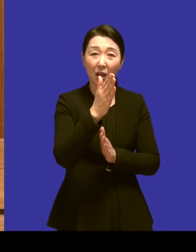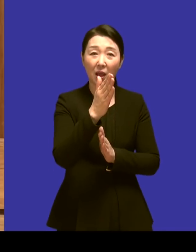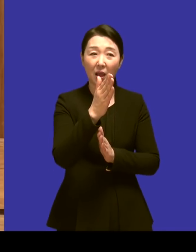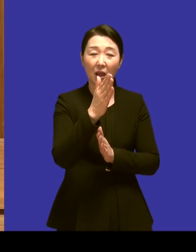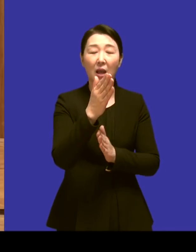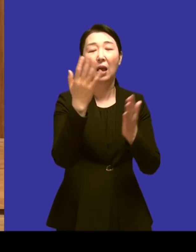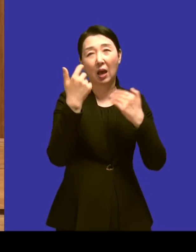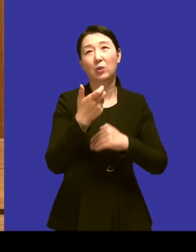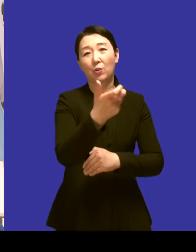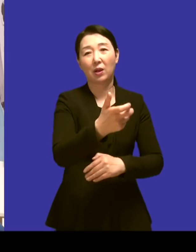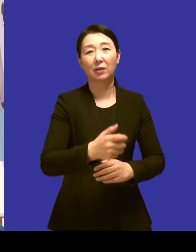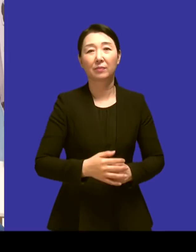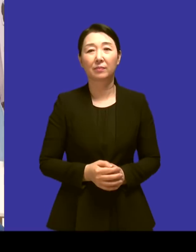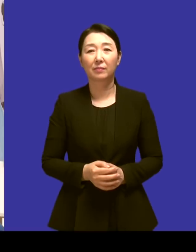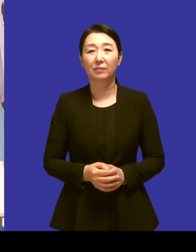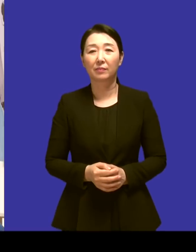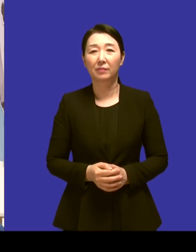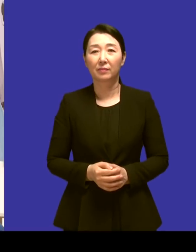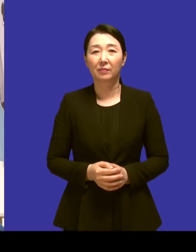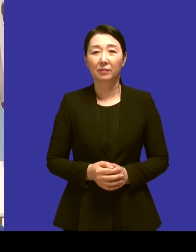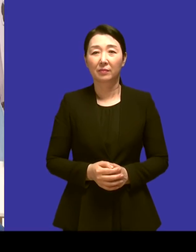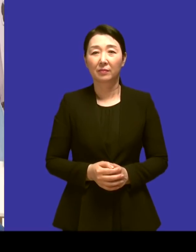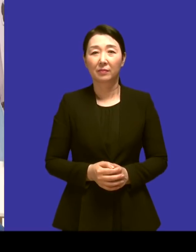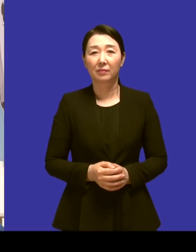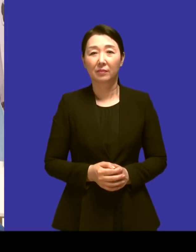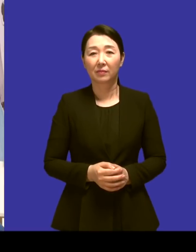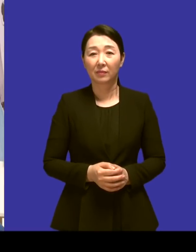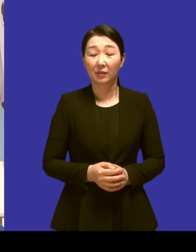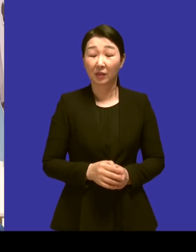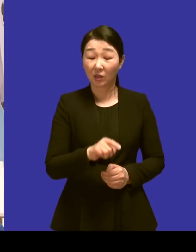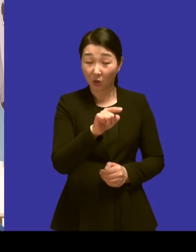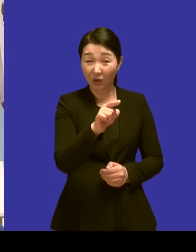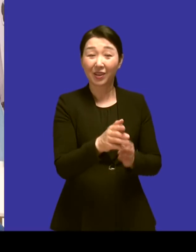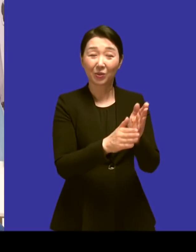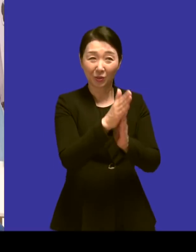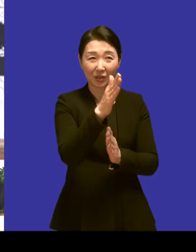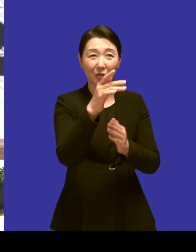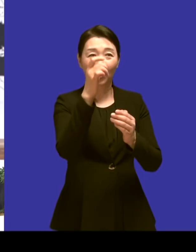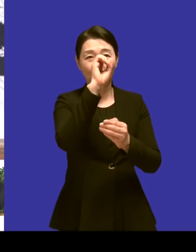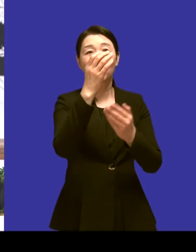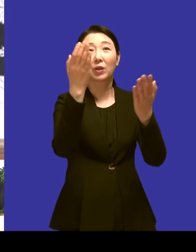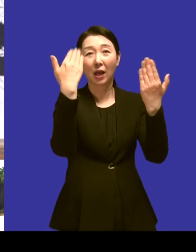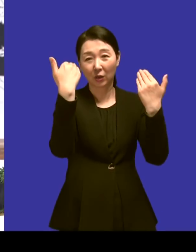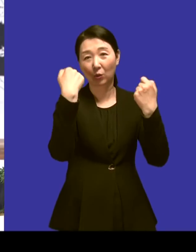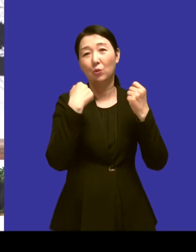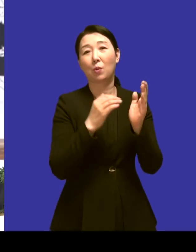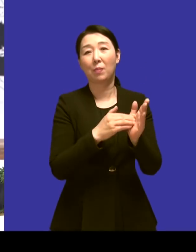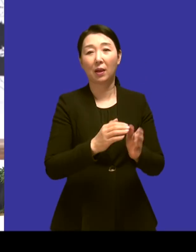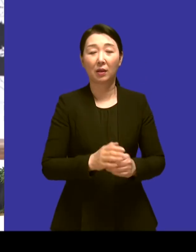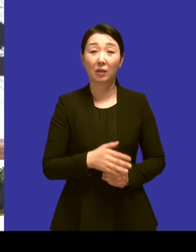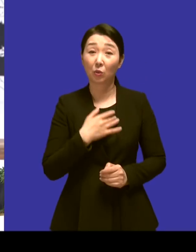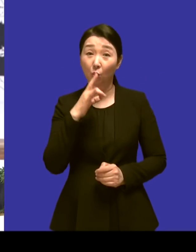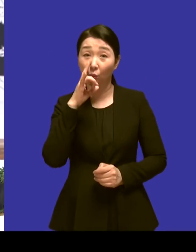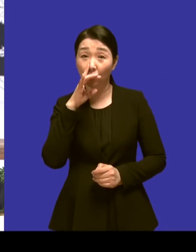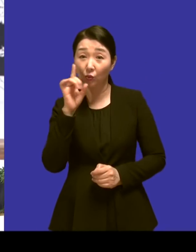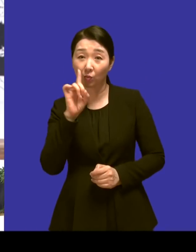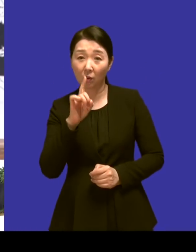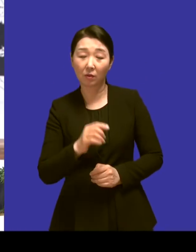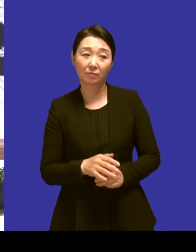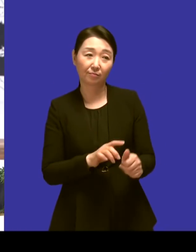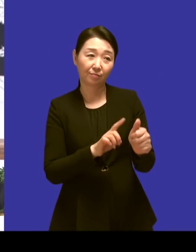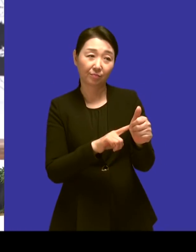네, 가게 네. 됐죠. 그리고 이제 그 도시에서 이제 고등학교 졸업을 하게 됐어요. 근데 저는 또 궁금한 게